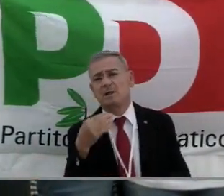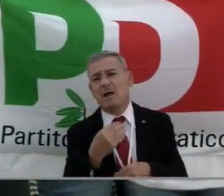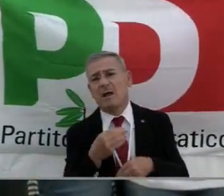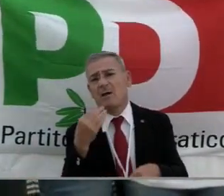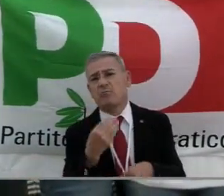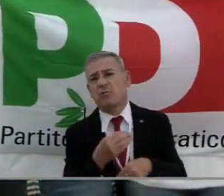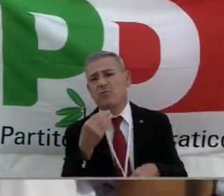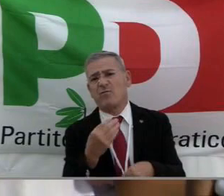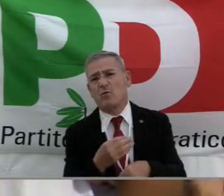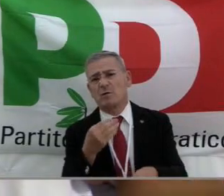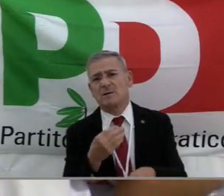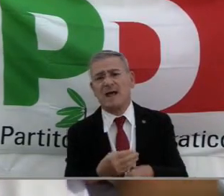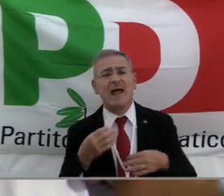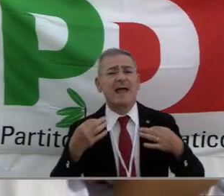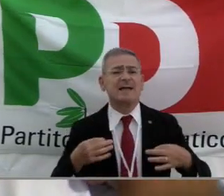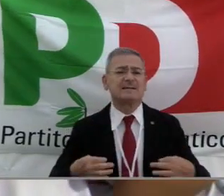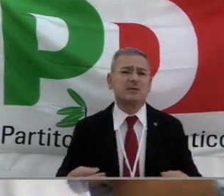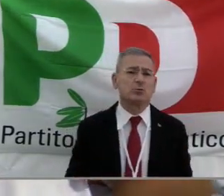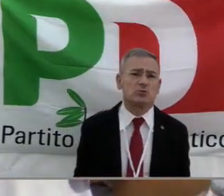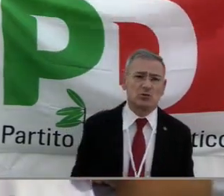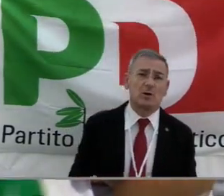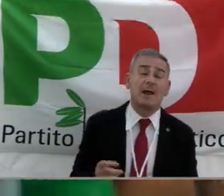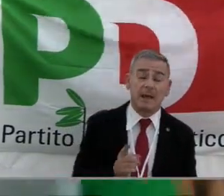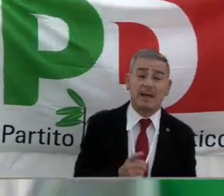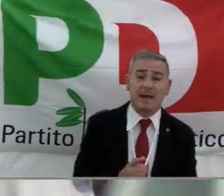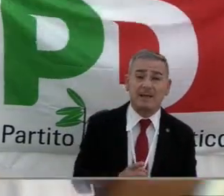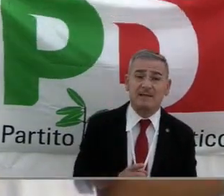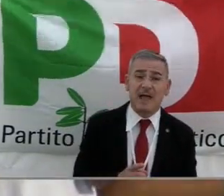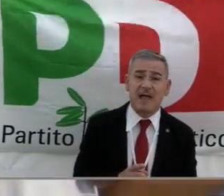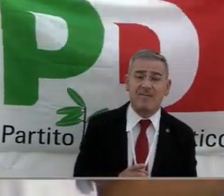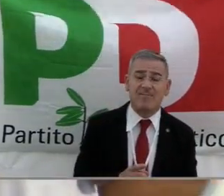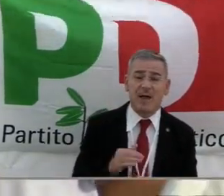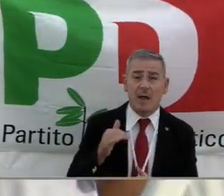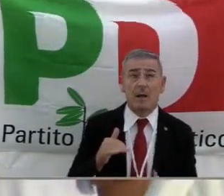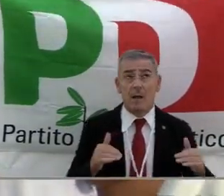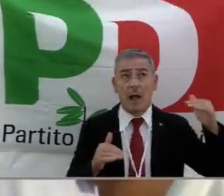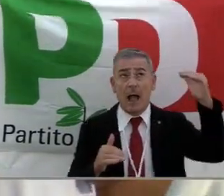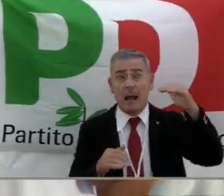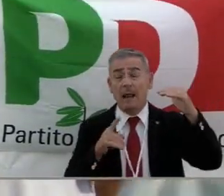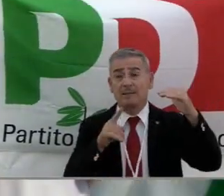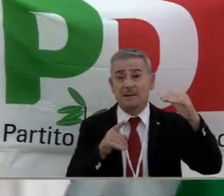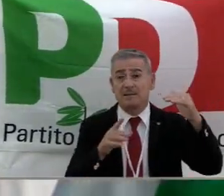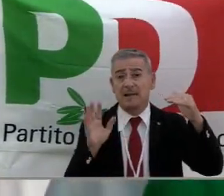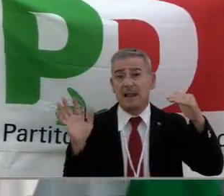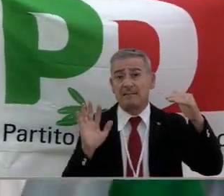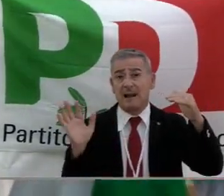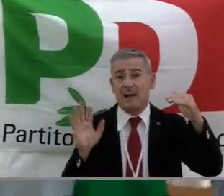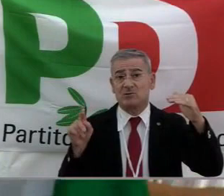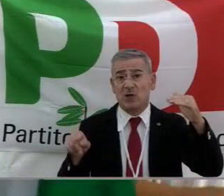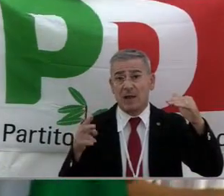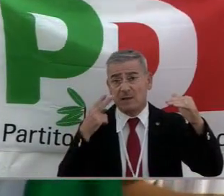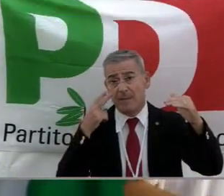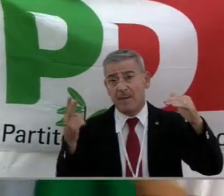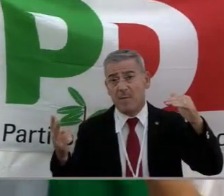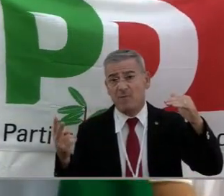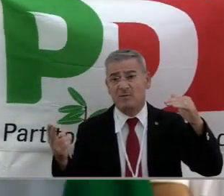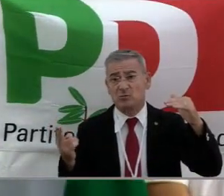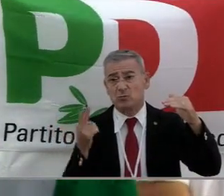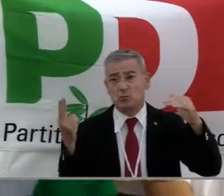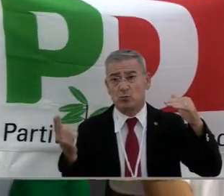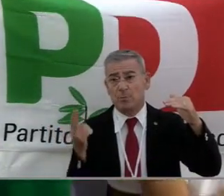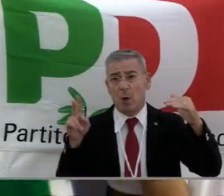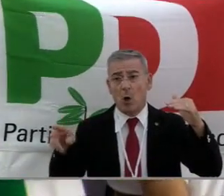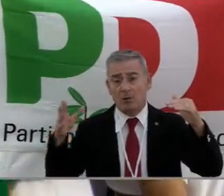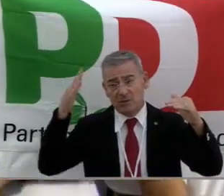ridicolo un'istituzione che dovrebbe stare all'altezza del dramma che tutti abbiamo vissuto